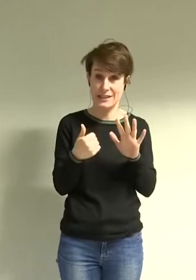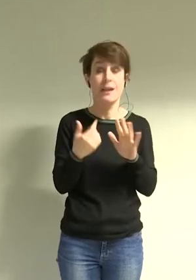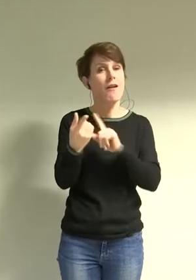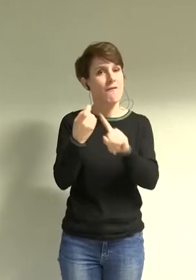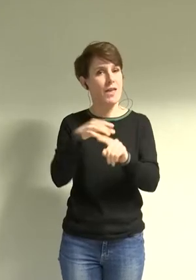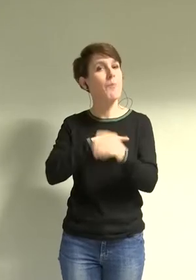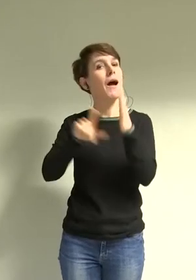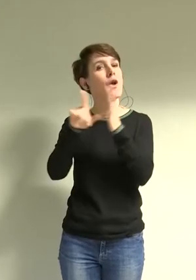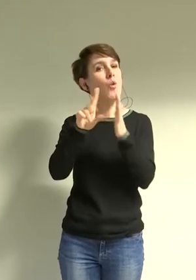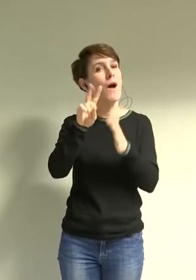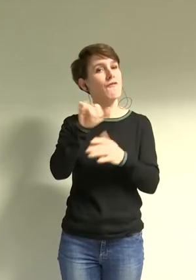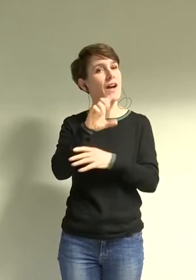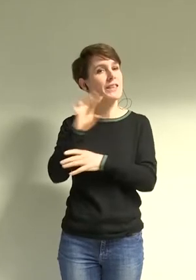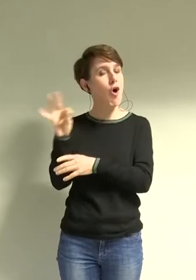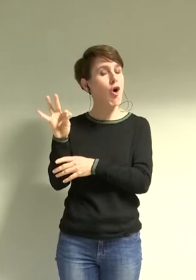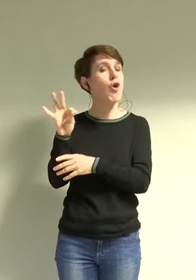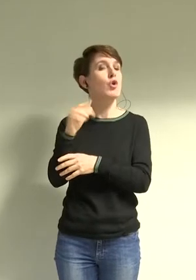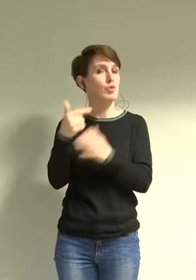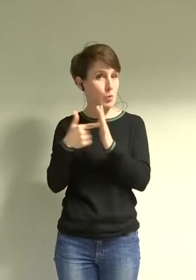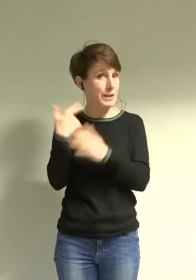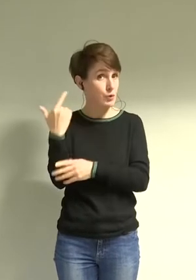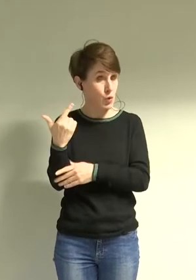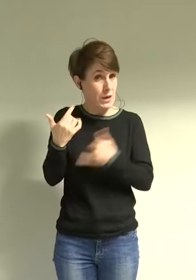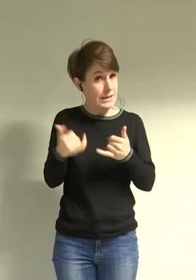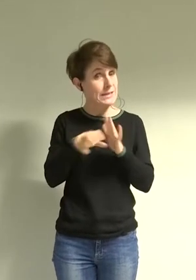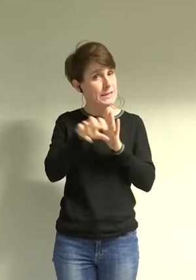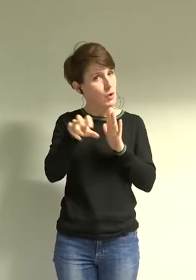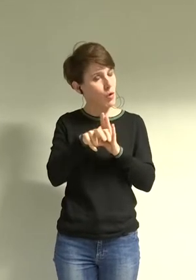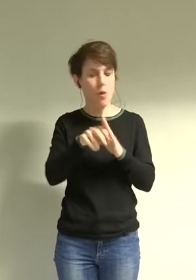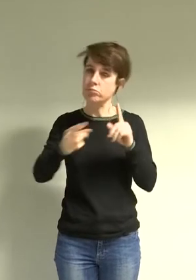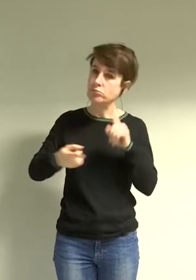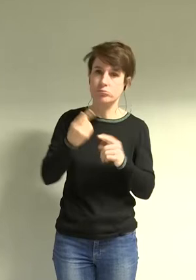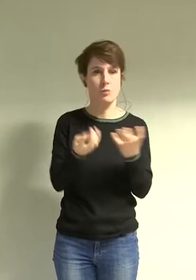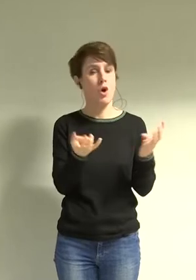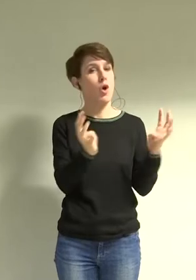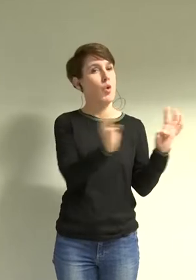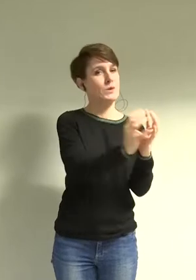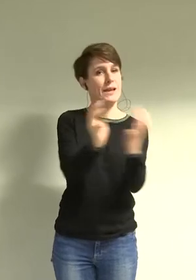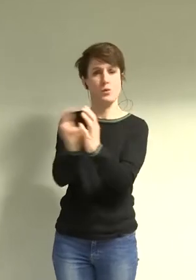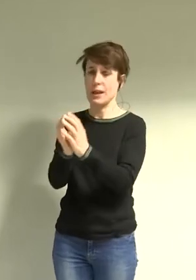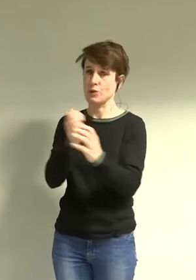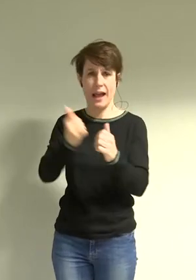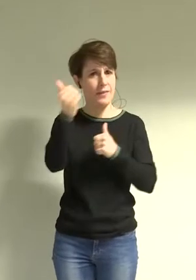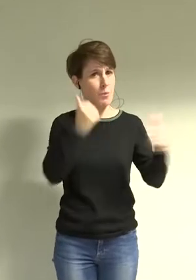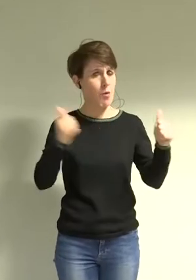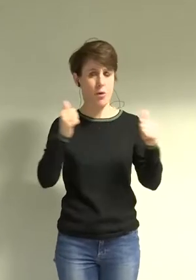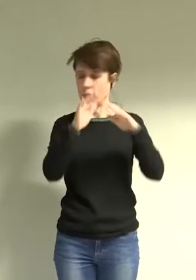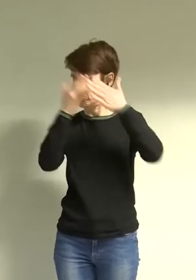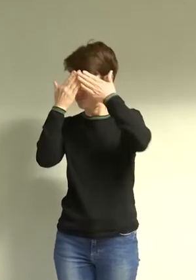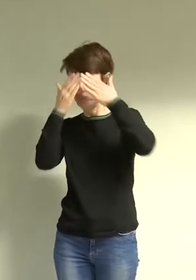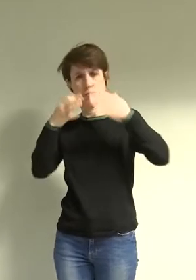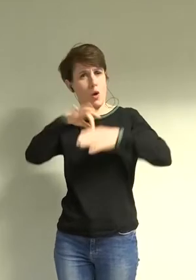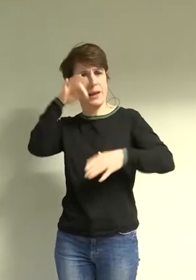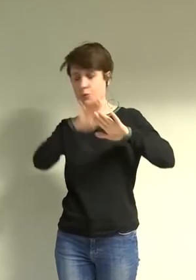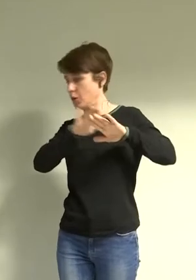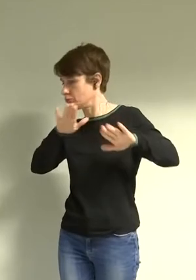2002 dont les principes ici à grenoble repose sur l'indépendance vis-à-vis des élus et sur une composition base et de volontaires et